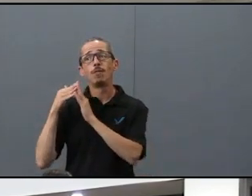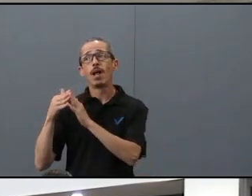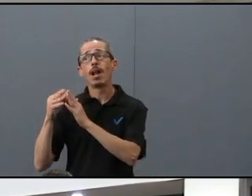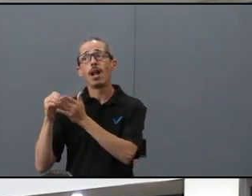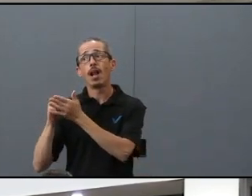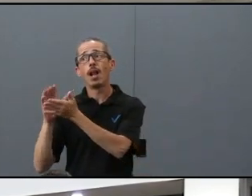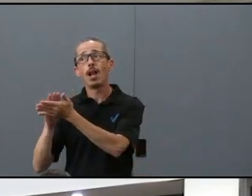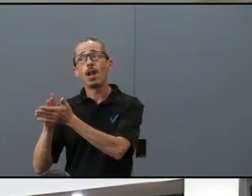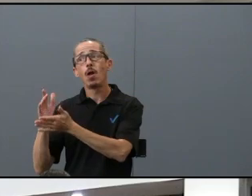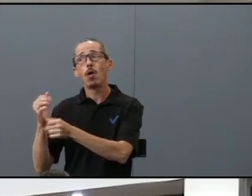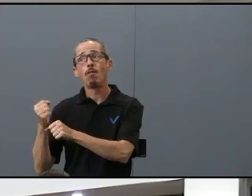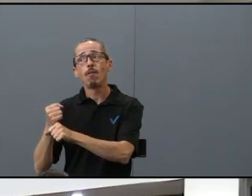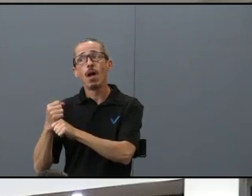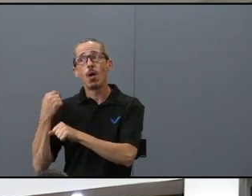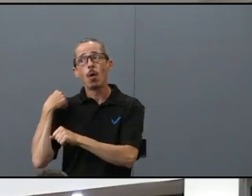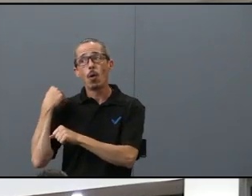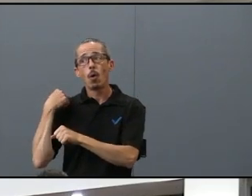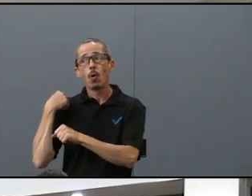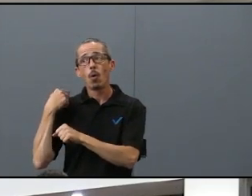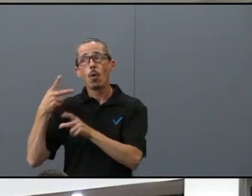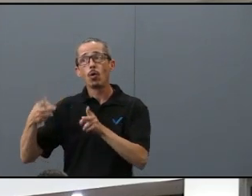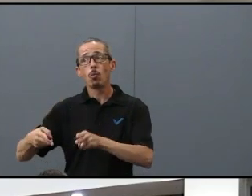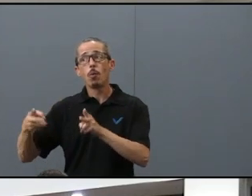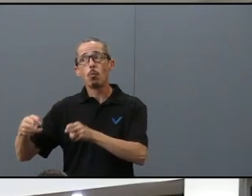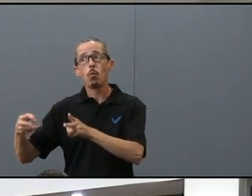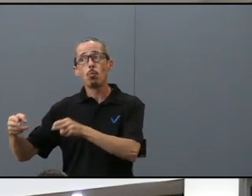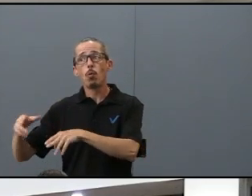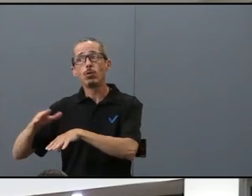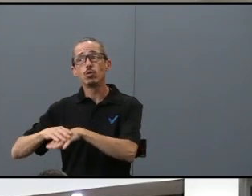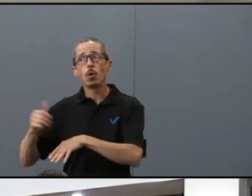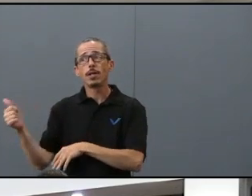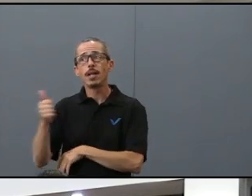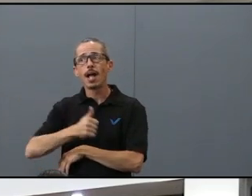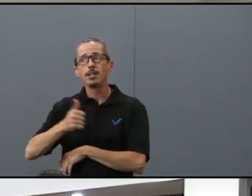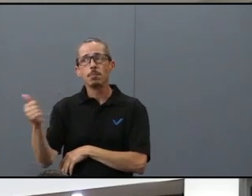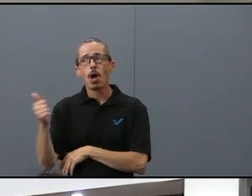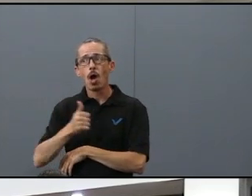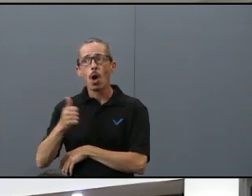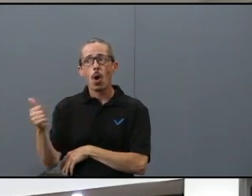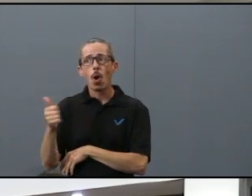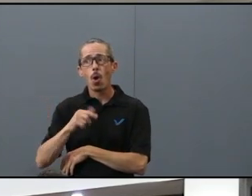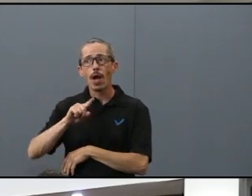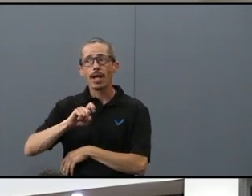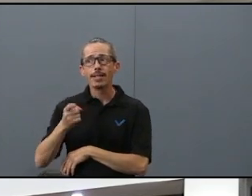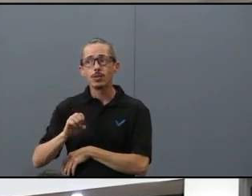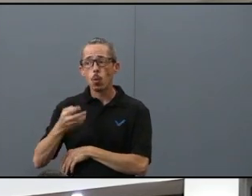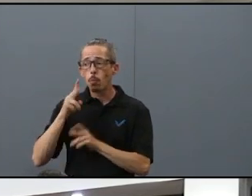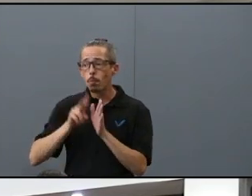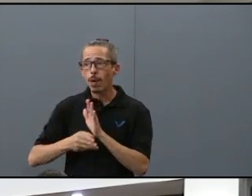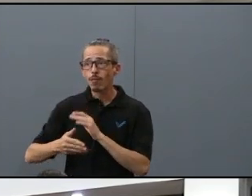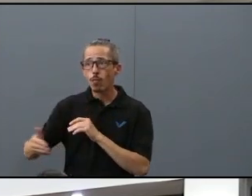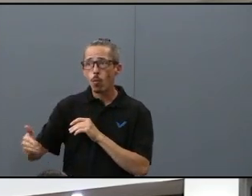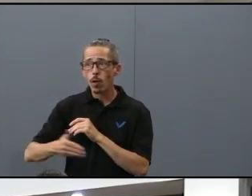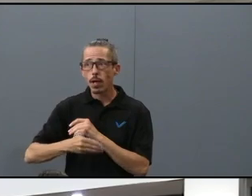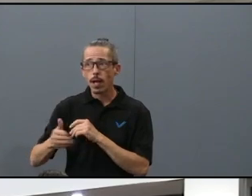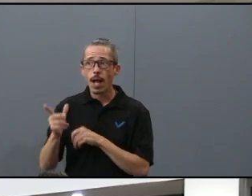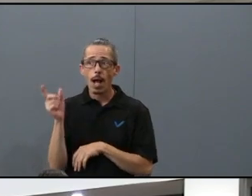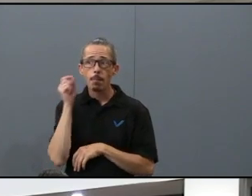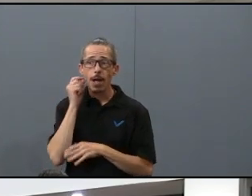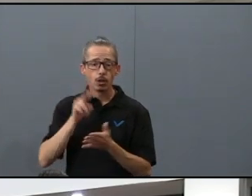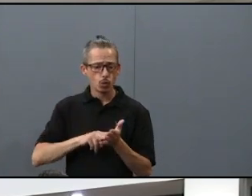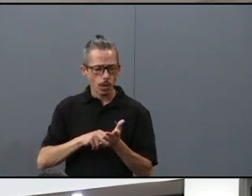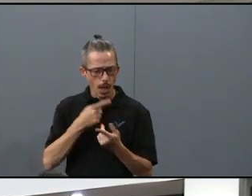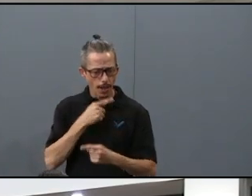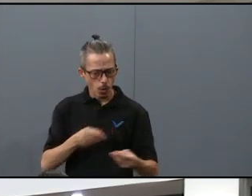coupures qui ont eu lieu et qui vont avoir lieu en transport collectif d'exo donc puis ça je l'ai appris par le